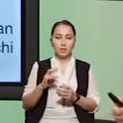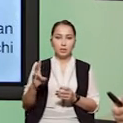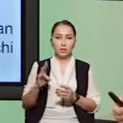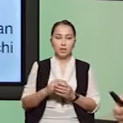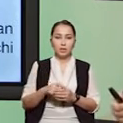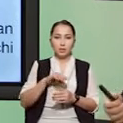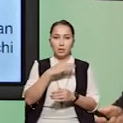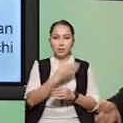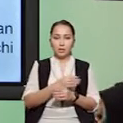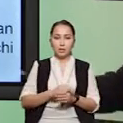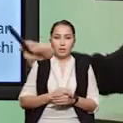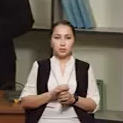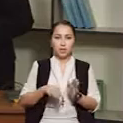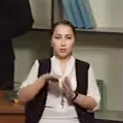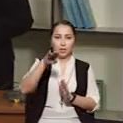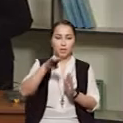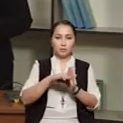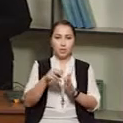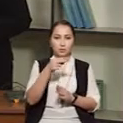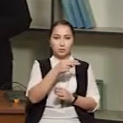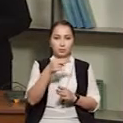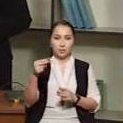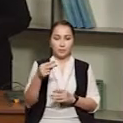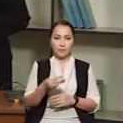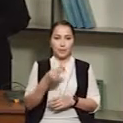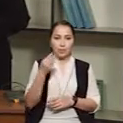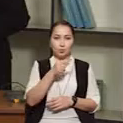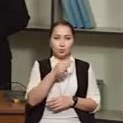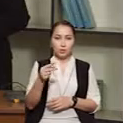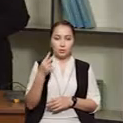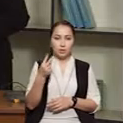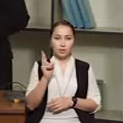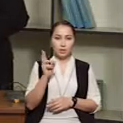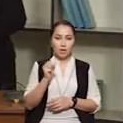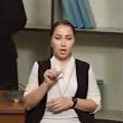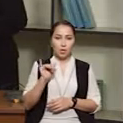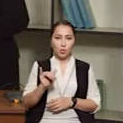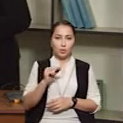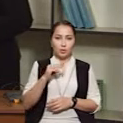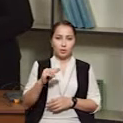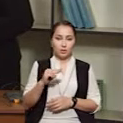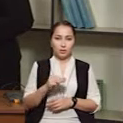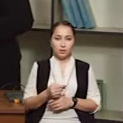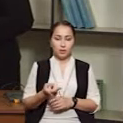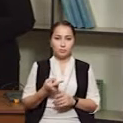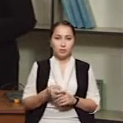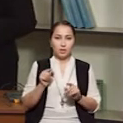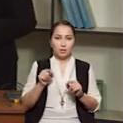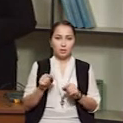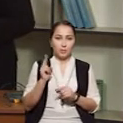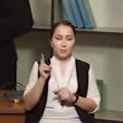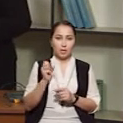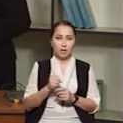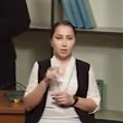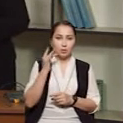katta bo'lishi kerak. U holda EK barobar teng deymiz 3/2K ko'paytirilgan Tga. Bu yerda